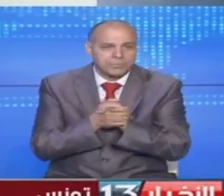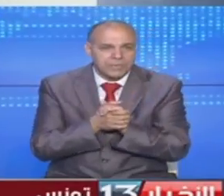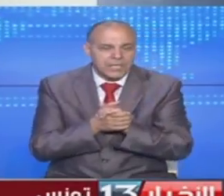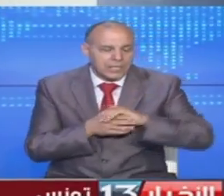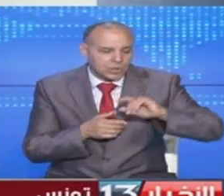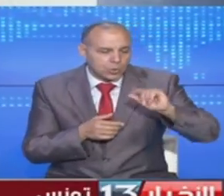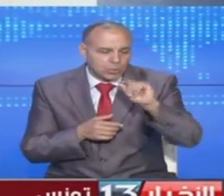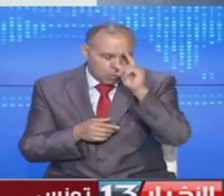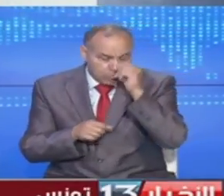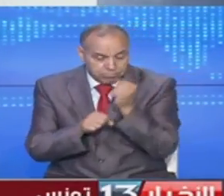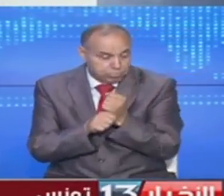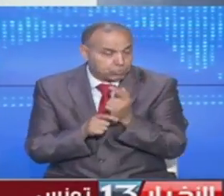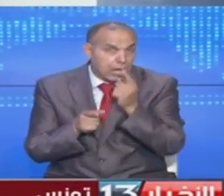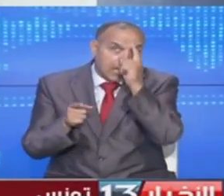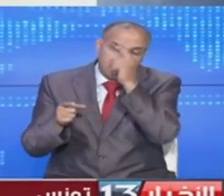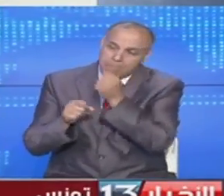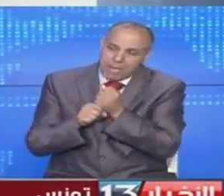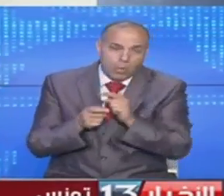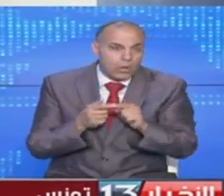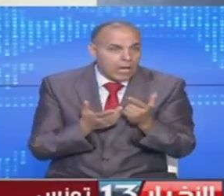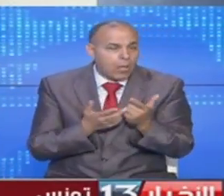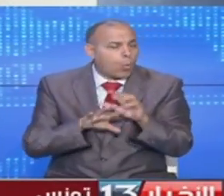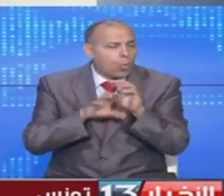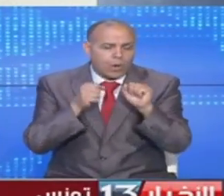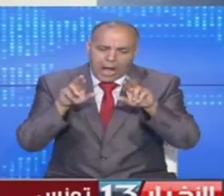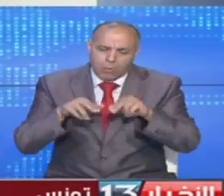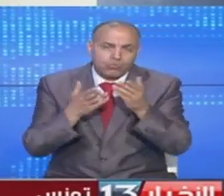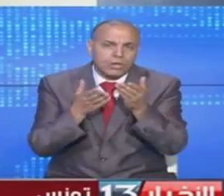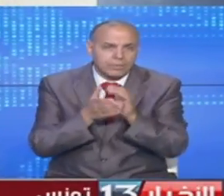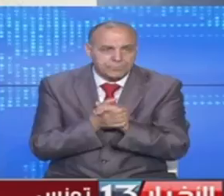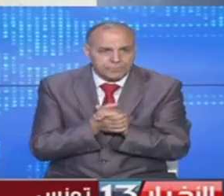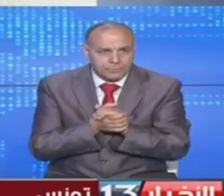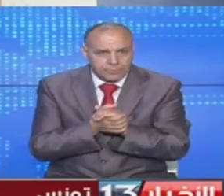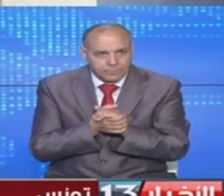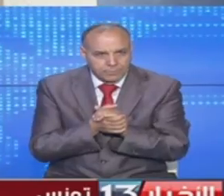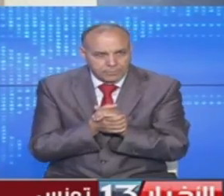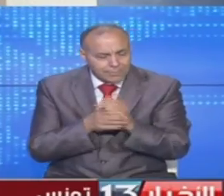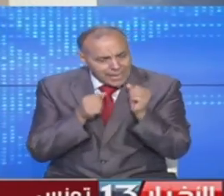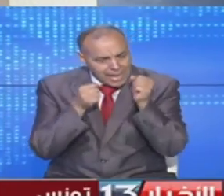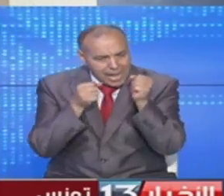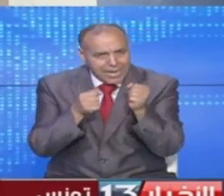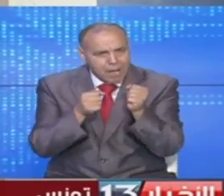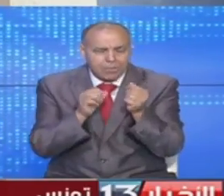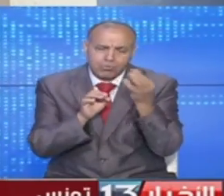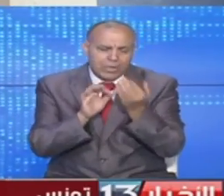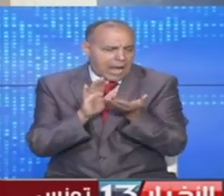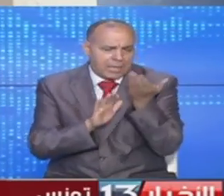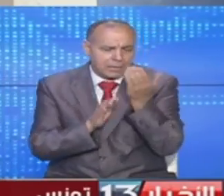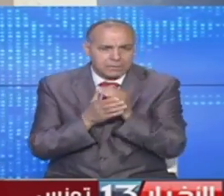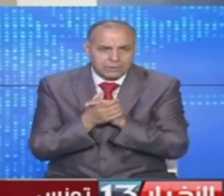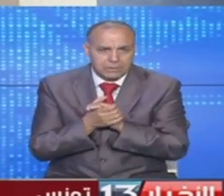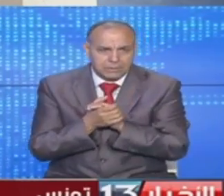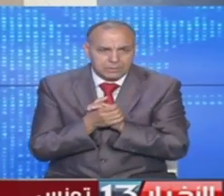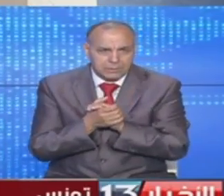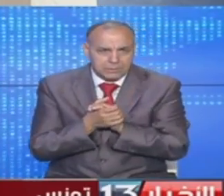شوي شوي عملنا اللي علينا وان شاء الله ربي معانا، عاود كل شيء ان شاء الله ونحاول نطلع له ماكسيموم،